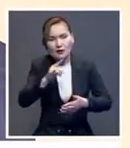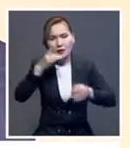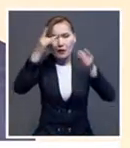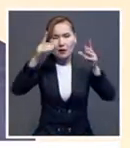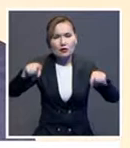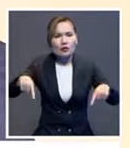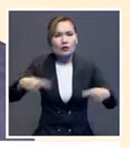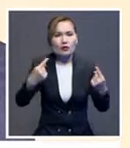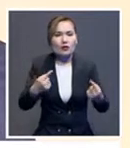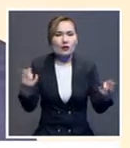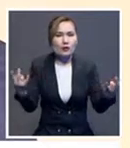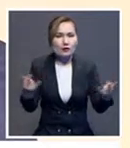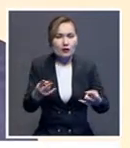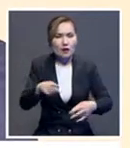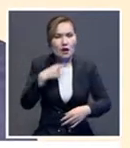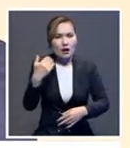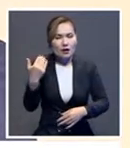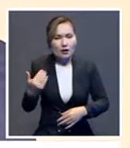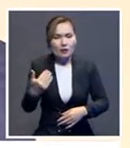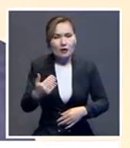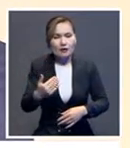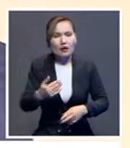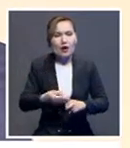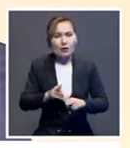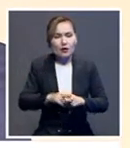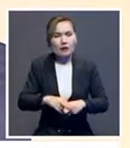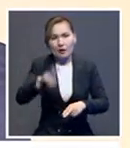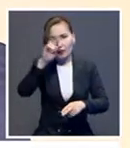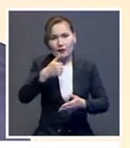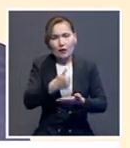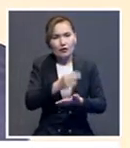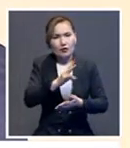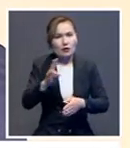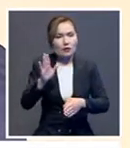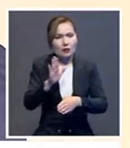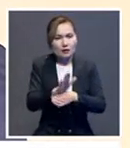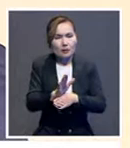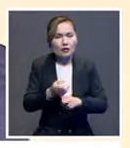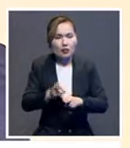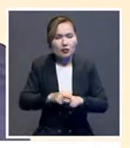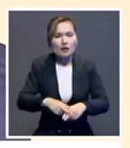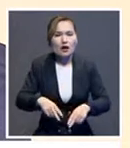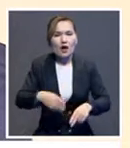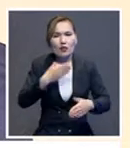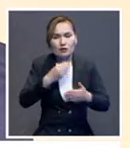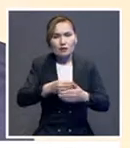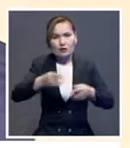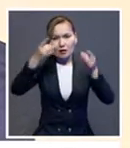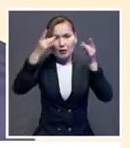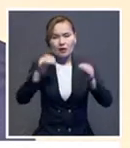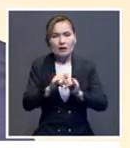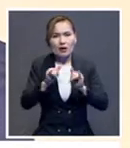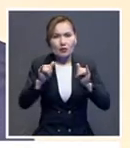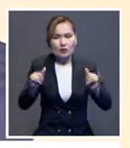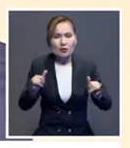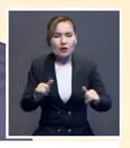қадап айтып кеткен болатын. Сол елбасымыздың бастамалары бізге үлкен қолдау болды, бізге қанат берді.